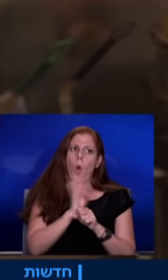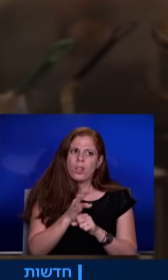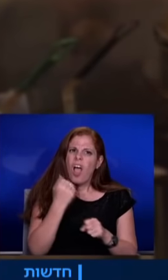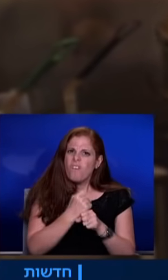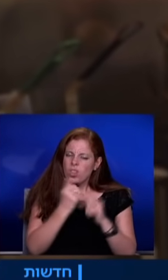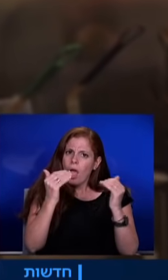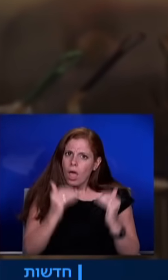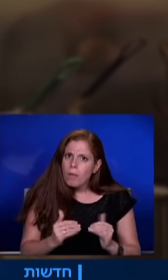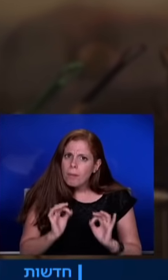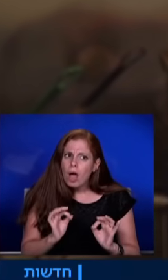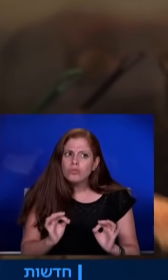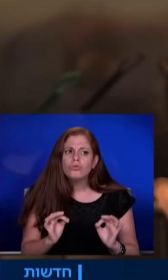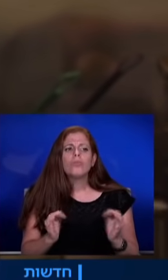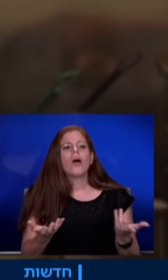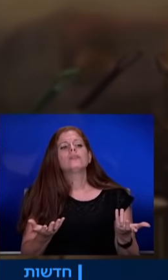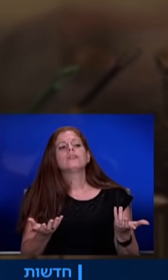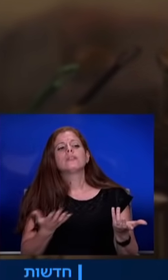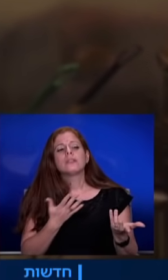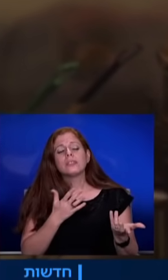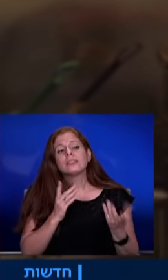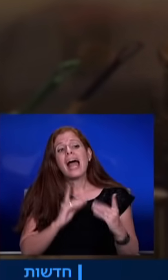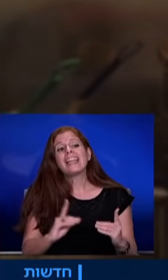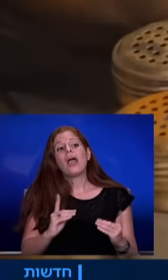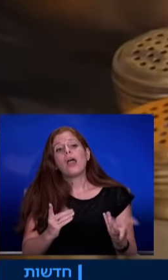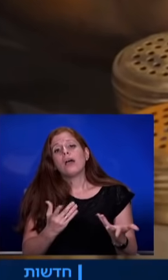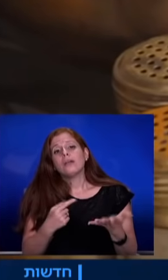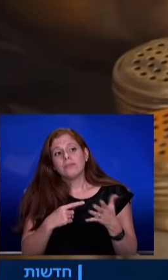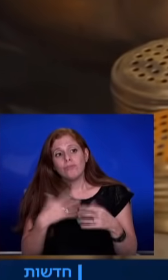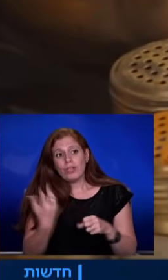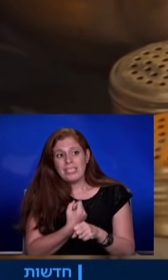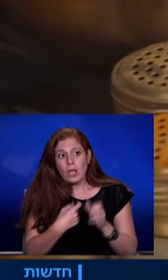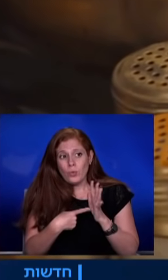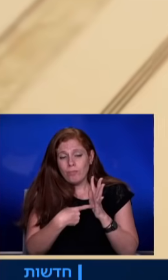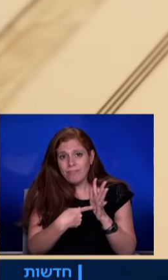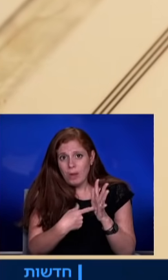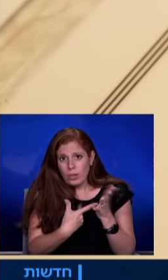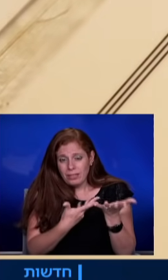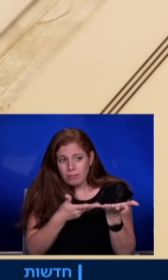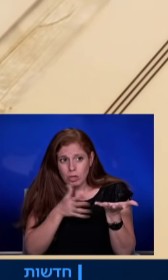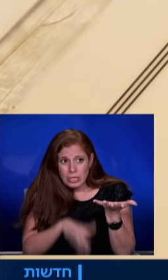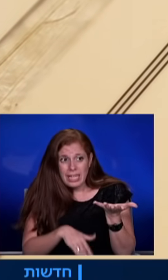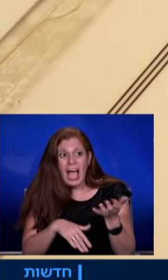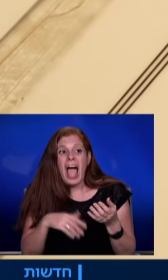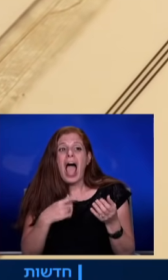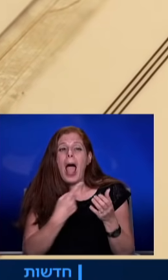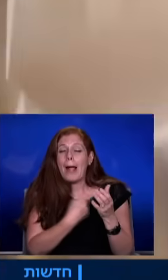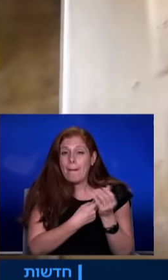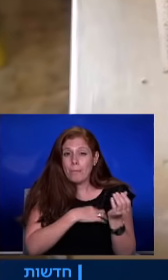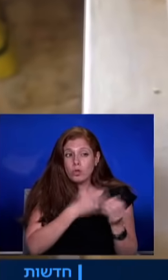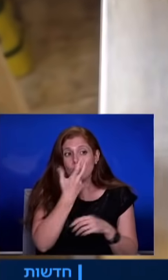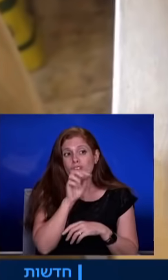ממש ירדה. אז רצינו זה הדרך ש... הצלחנו למלא את החסר של הערב. קבב שלי, כמו שאתה רואה, עולה 34